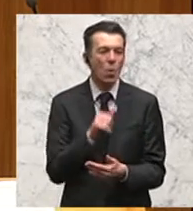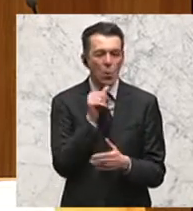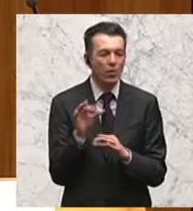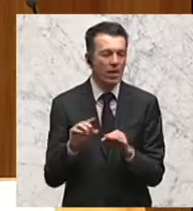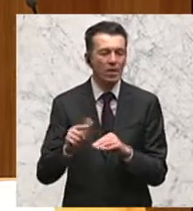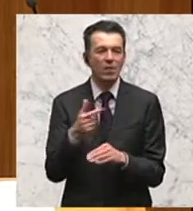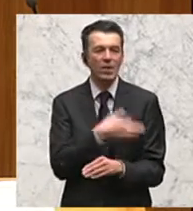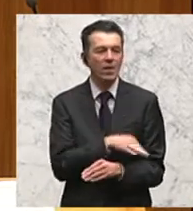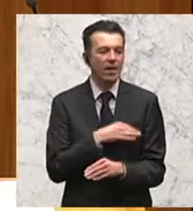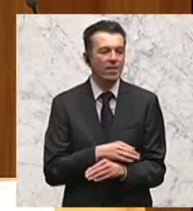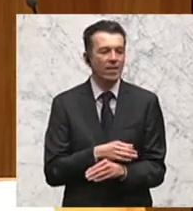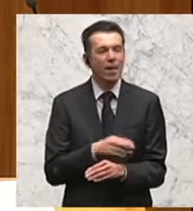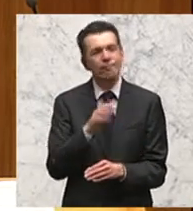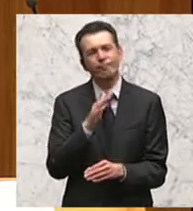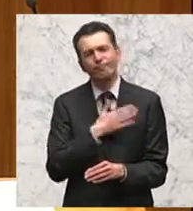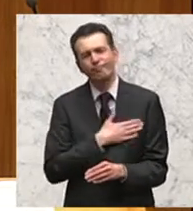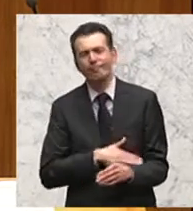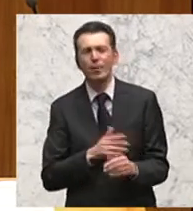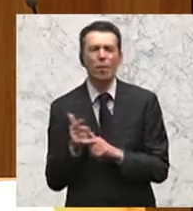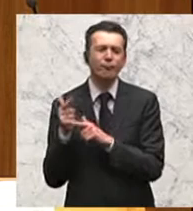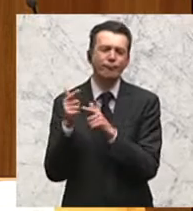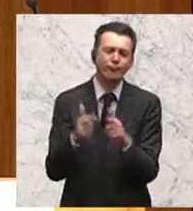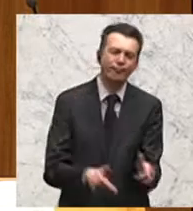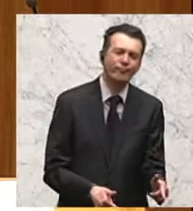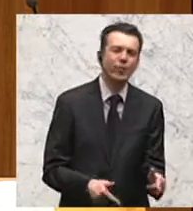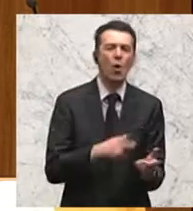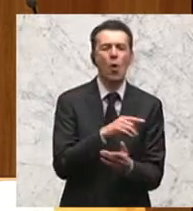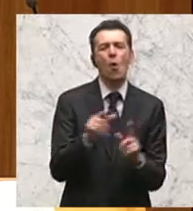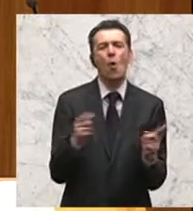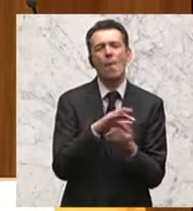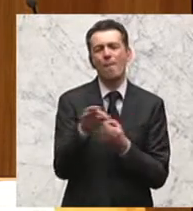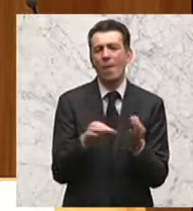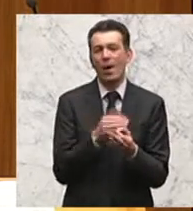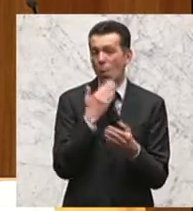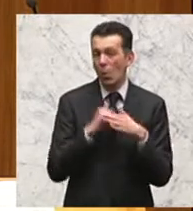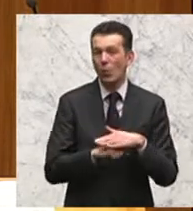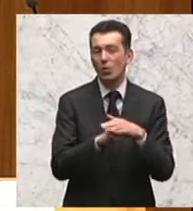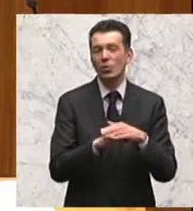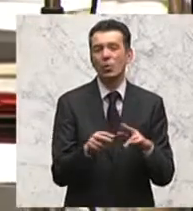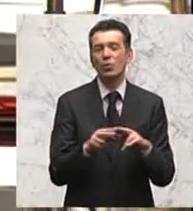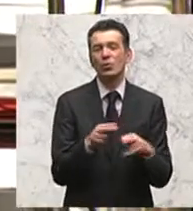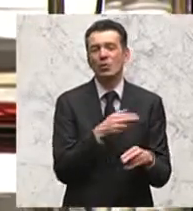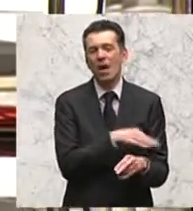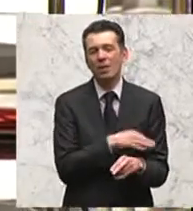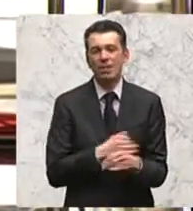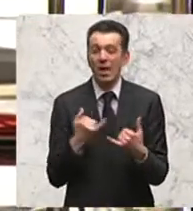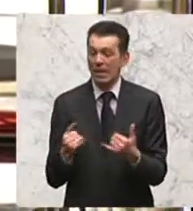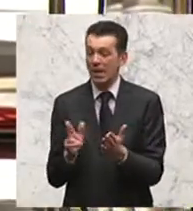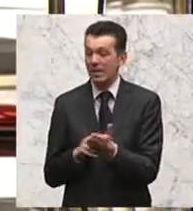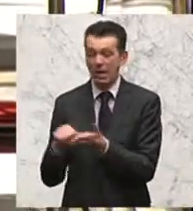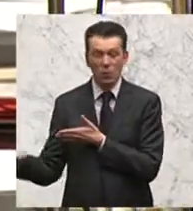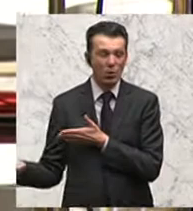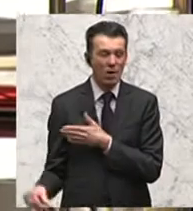Vizekanzlers, der lieber beim Opernball war, anstatt dem Bundeskanzler den Rücken zu stärken. Dank dieses Vizekanzlers und des Bundeskanzlers haben wir jetzt einen Nettobeitrag